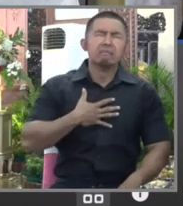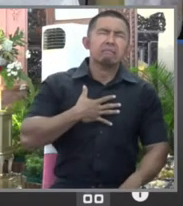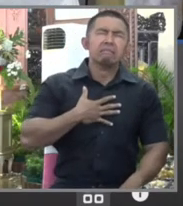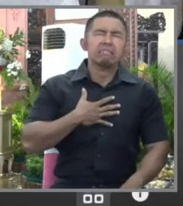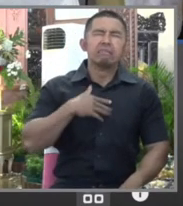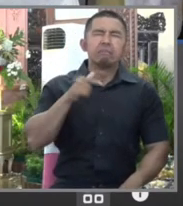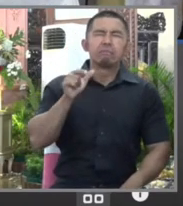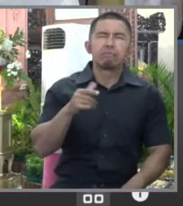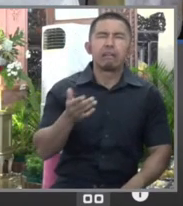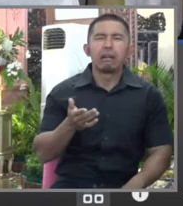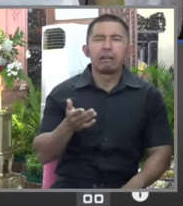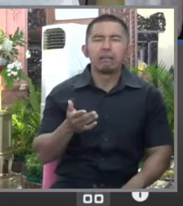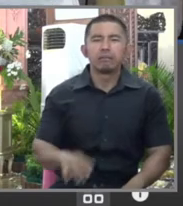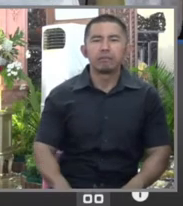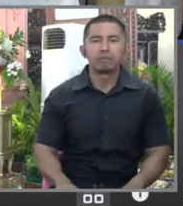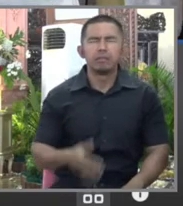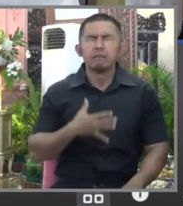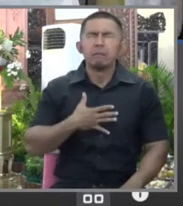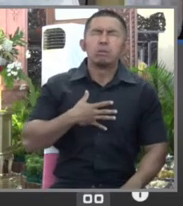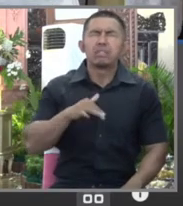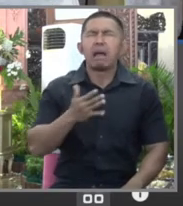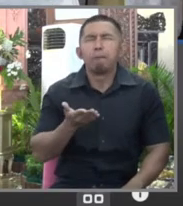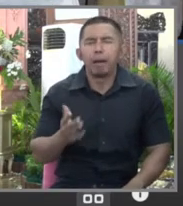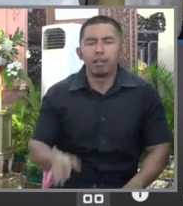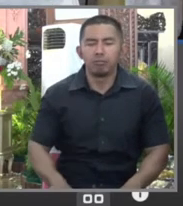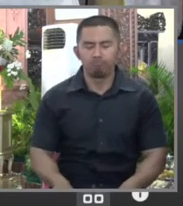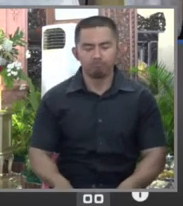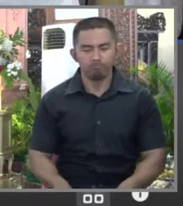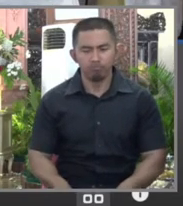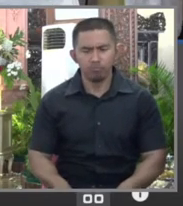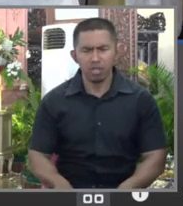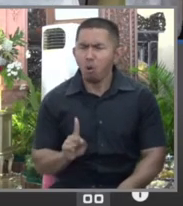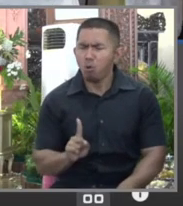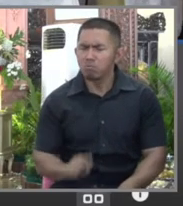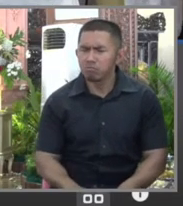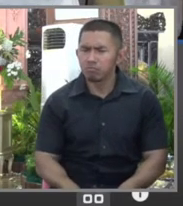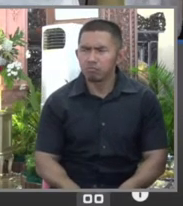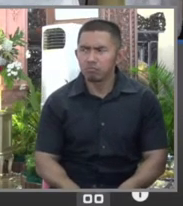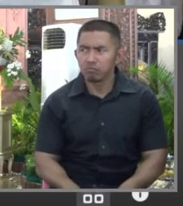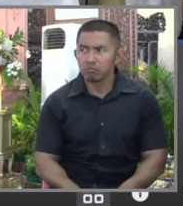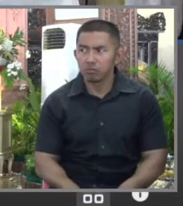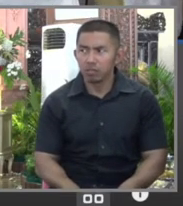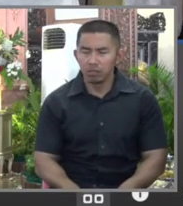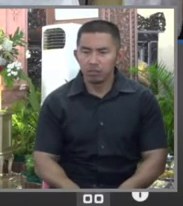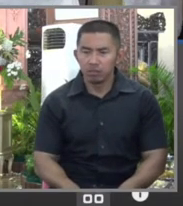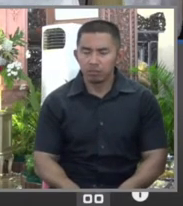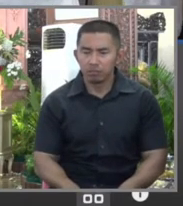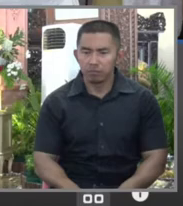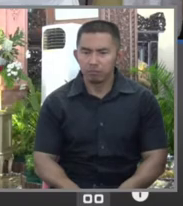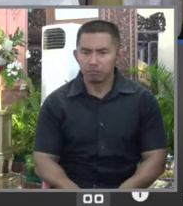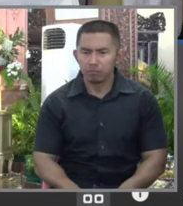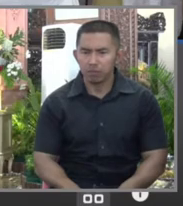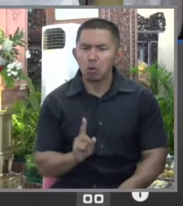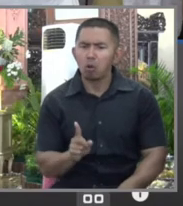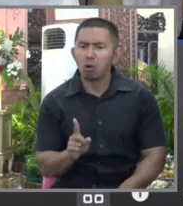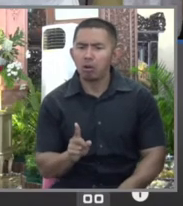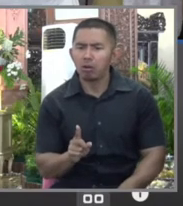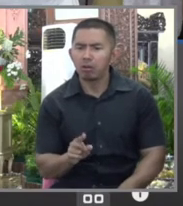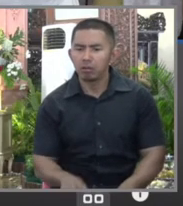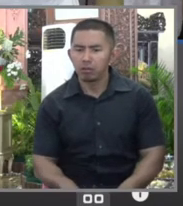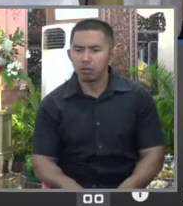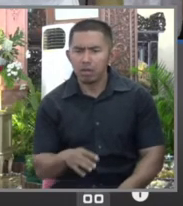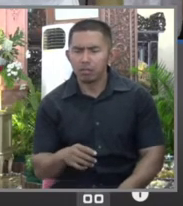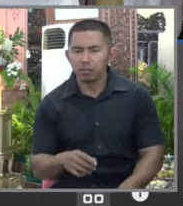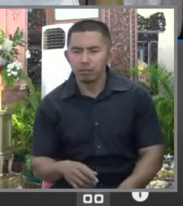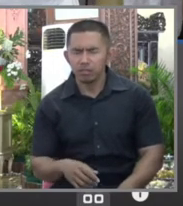tanda petik Ana Taman saya mengeluhnya Hai kok Cafe namanya ini truk bukan rosapene